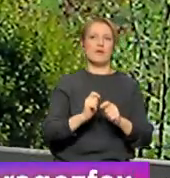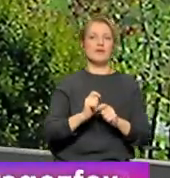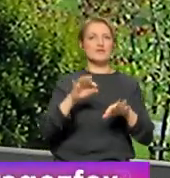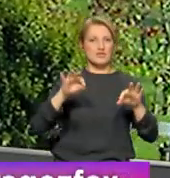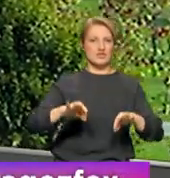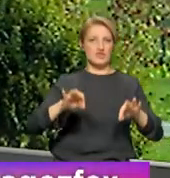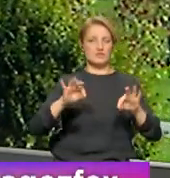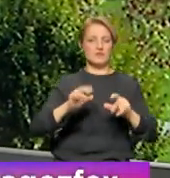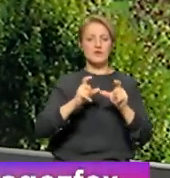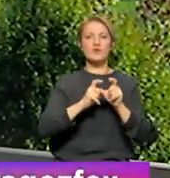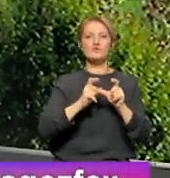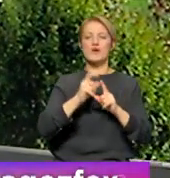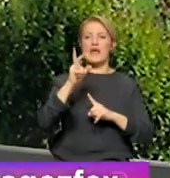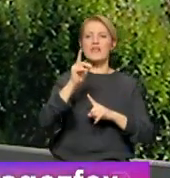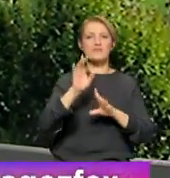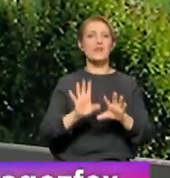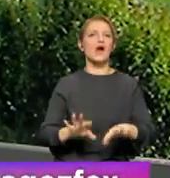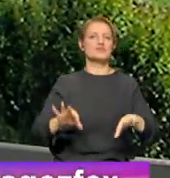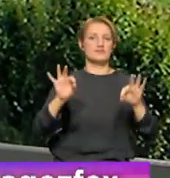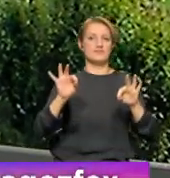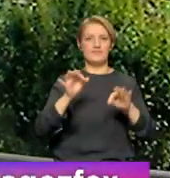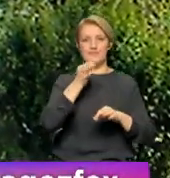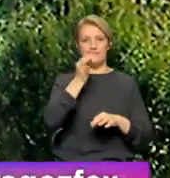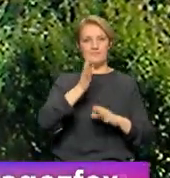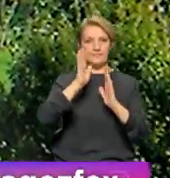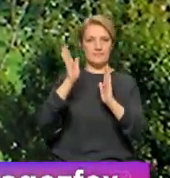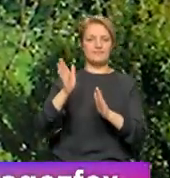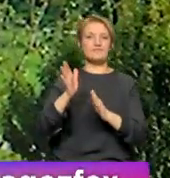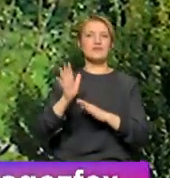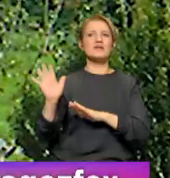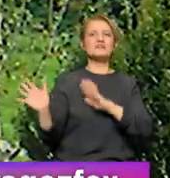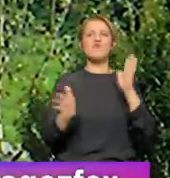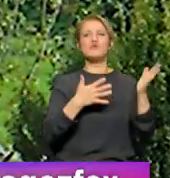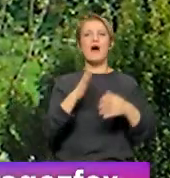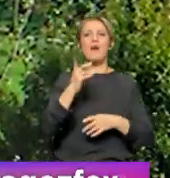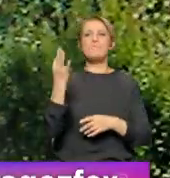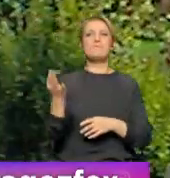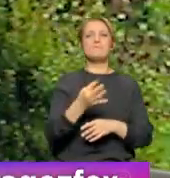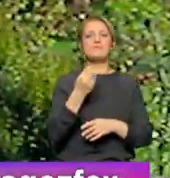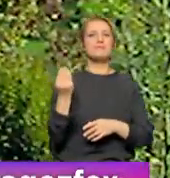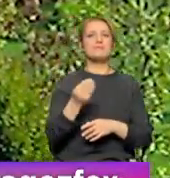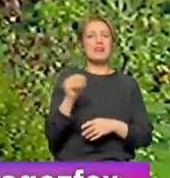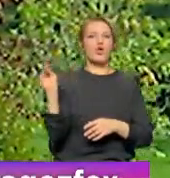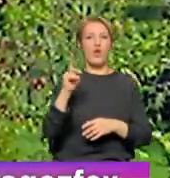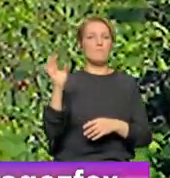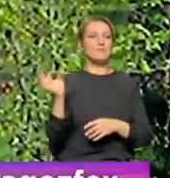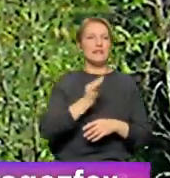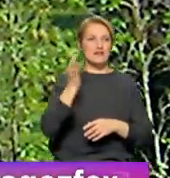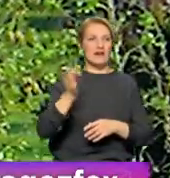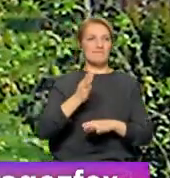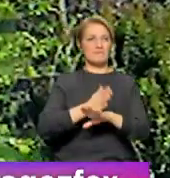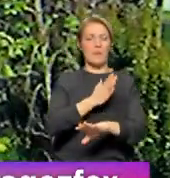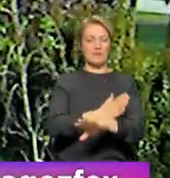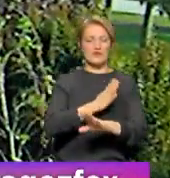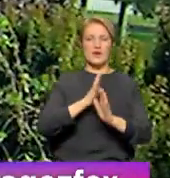şimdi Gülşah İnce'nin hazırladığı habere gireceğiz savrulan Milyonlar savrulan milyarlar vatandaşa